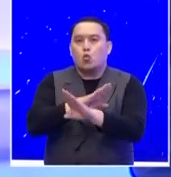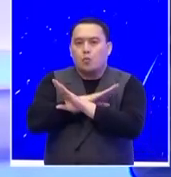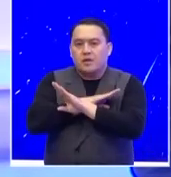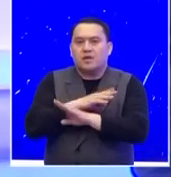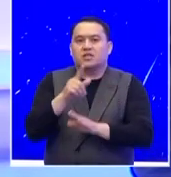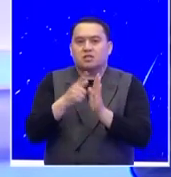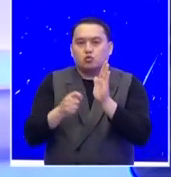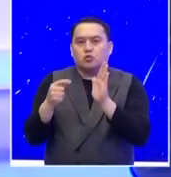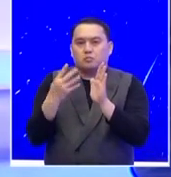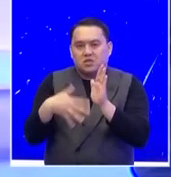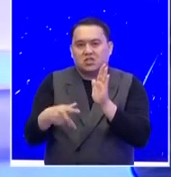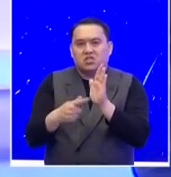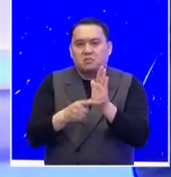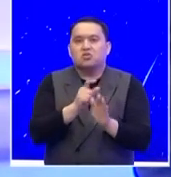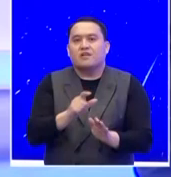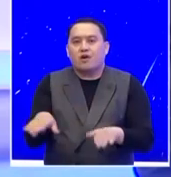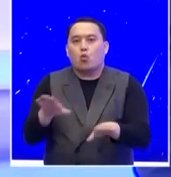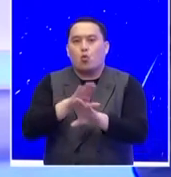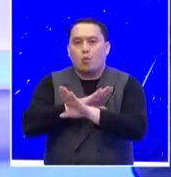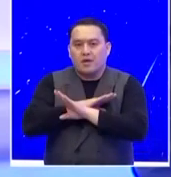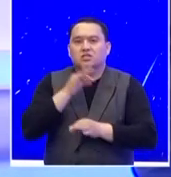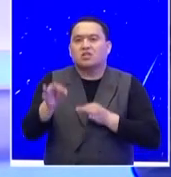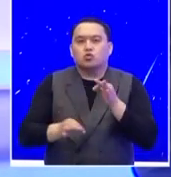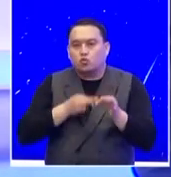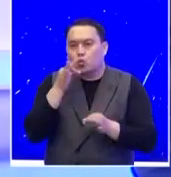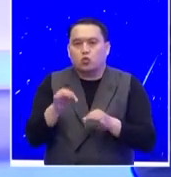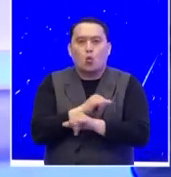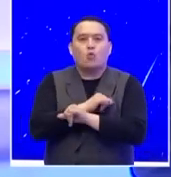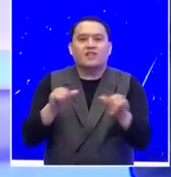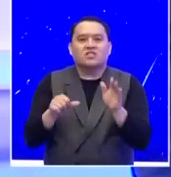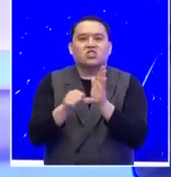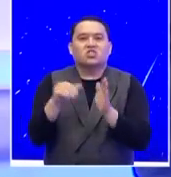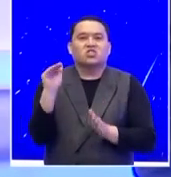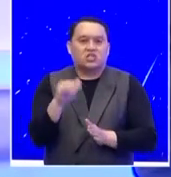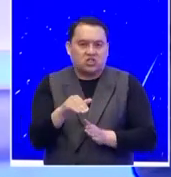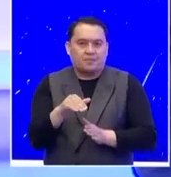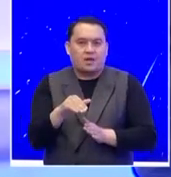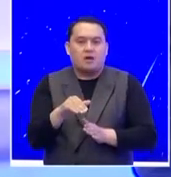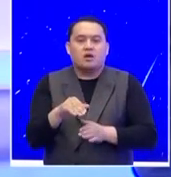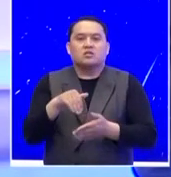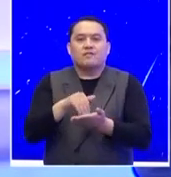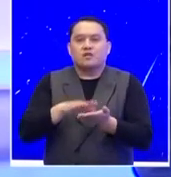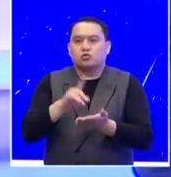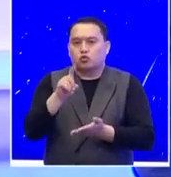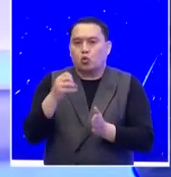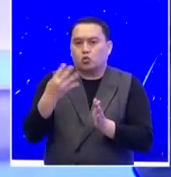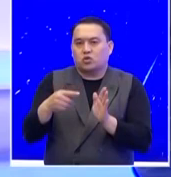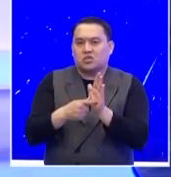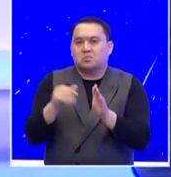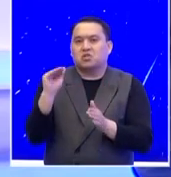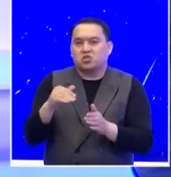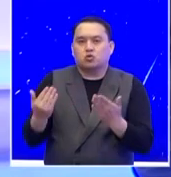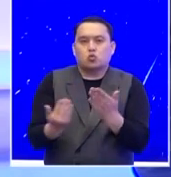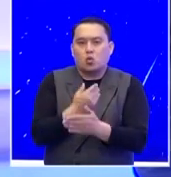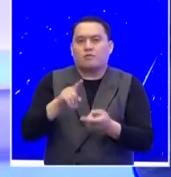757 человек, сообщил Минздрав страны. За сутки число инфицированных выросло на 6 тысяч. Всего зафиксировано 147 тысяч случаев заражения